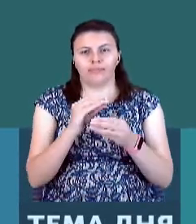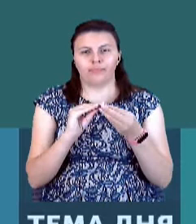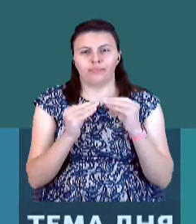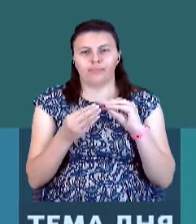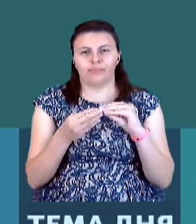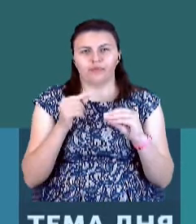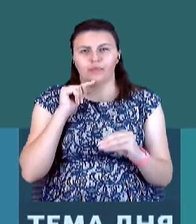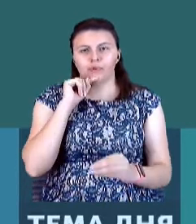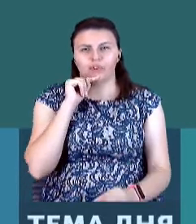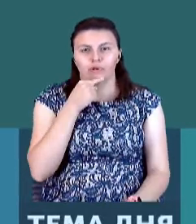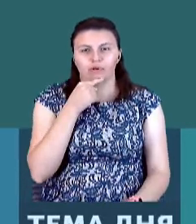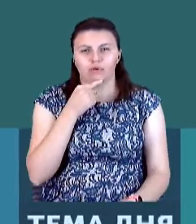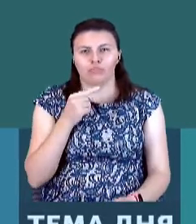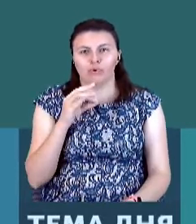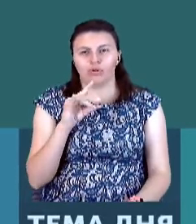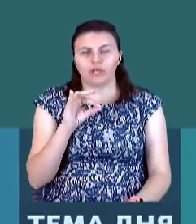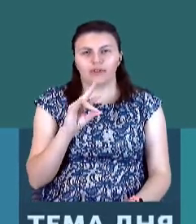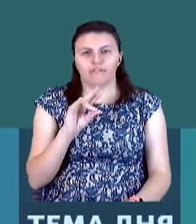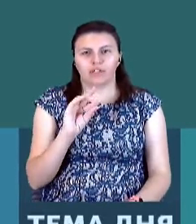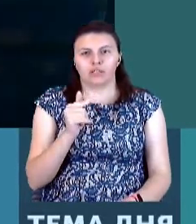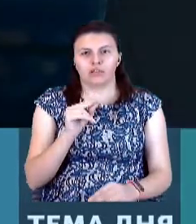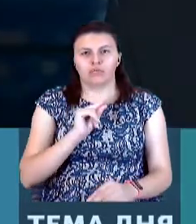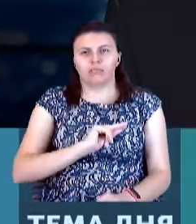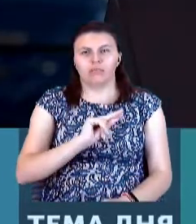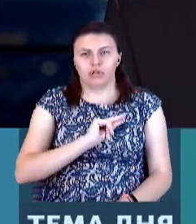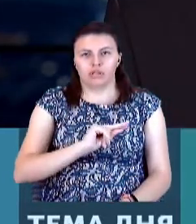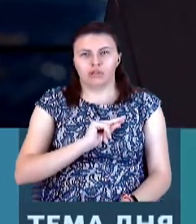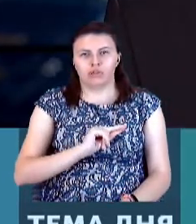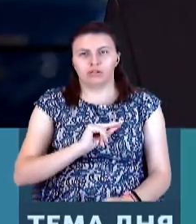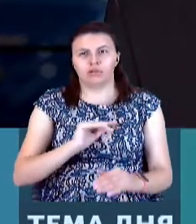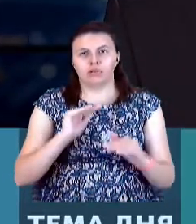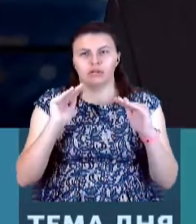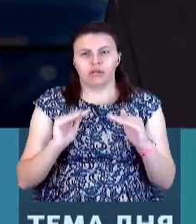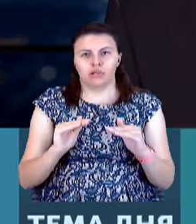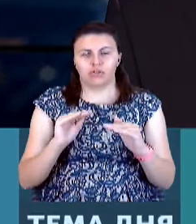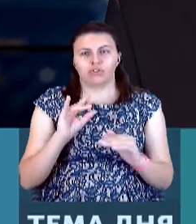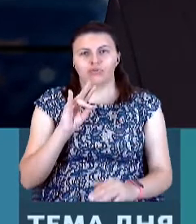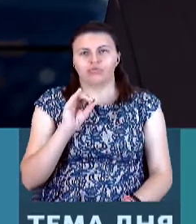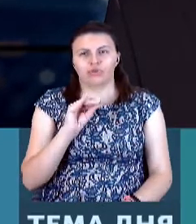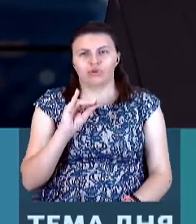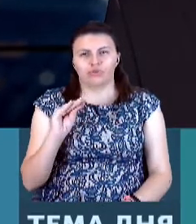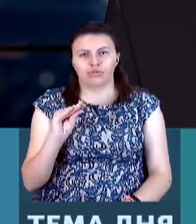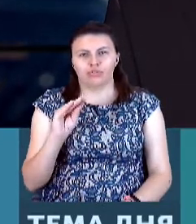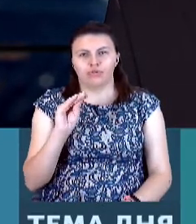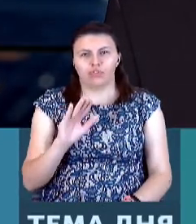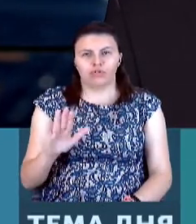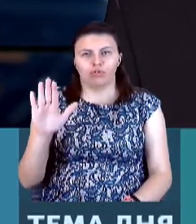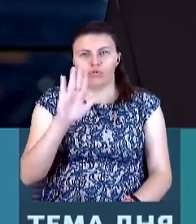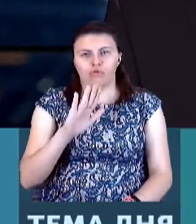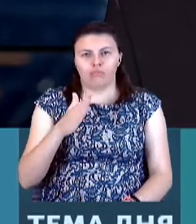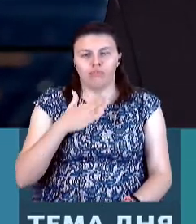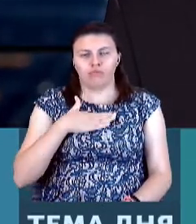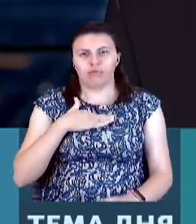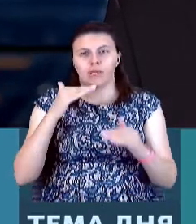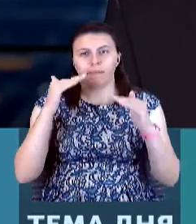економіки. Продуктивність праці українця, вона нижча, ніж в Європі. Ми, ну, маємо одну з найнижчих продуктивностей